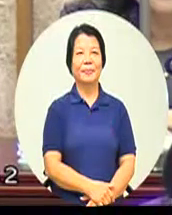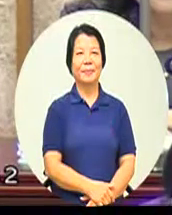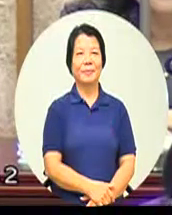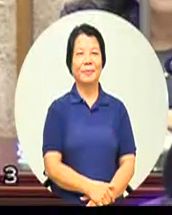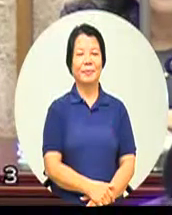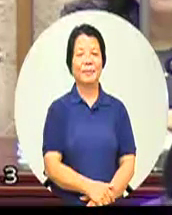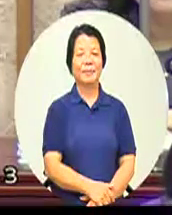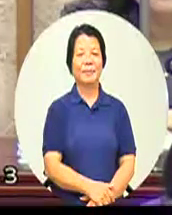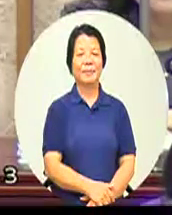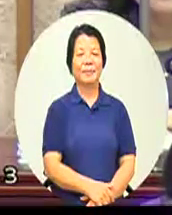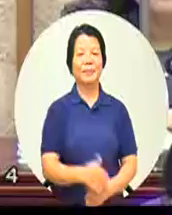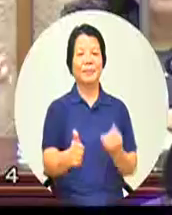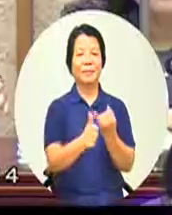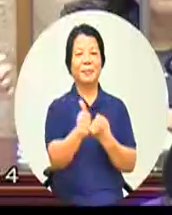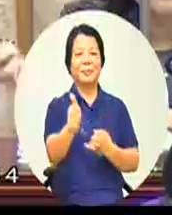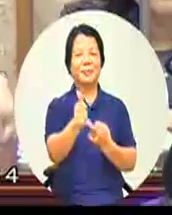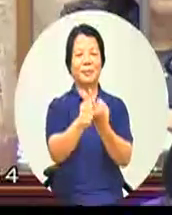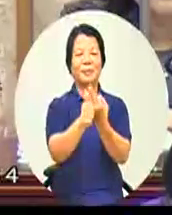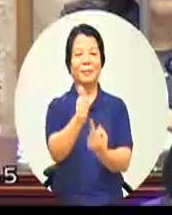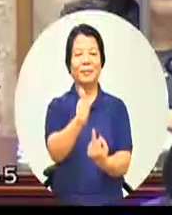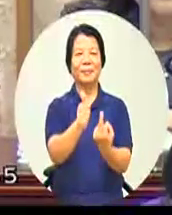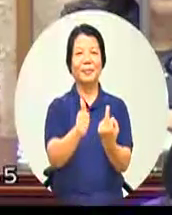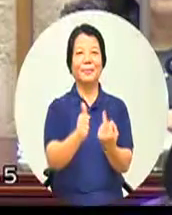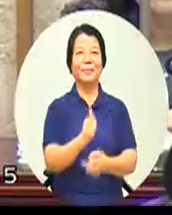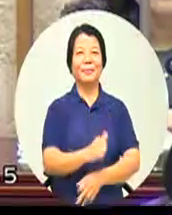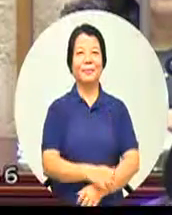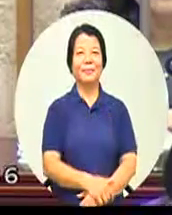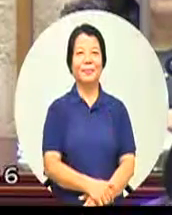小姐也是先生的弟弟。